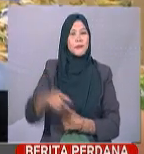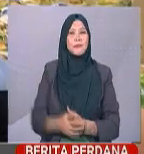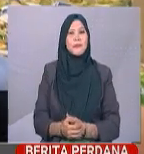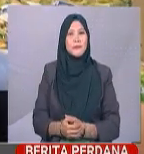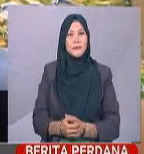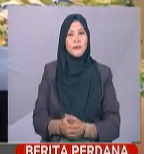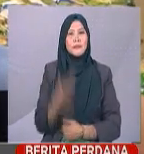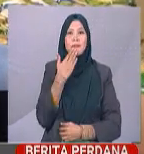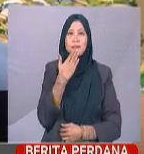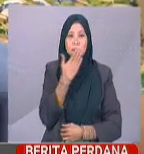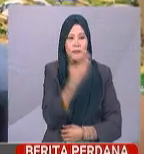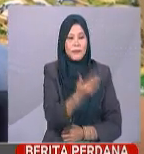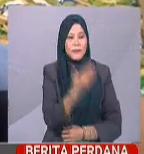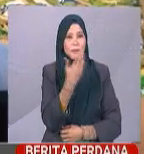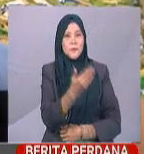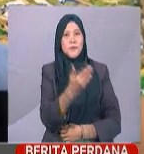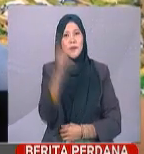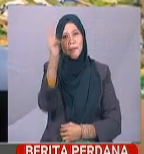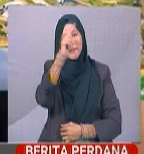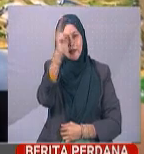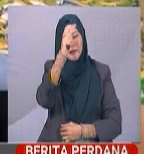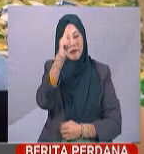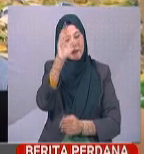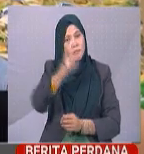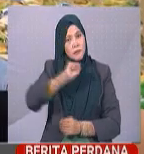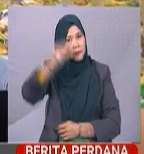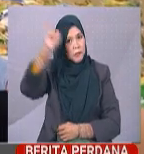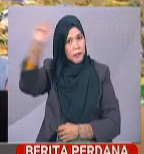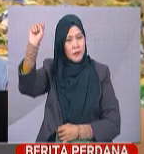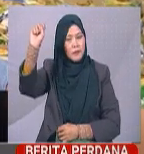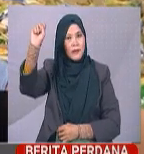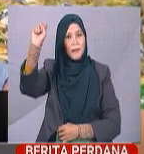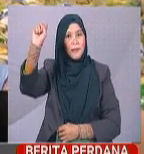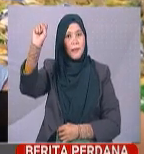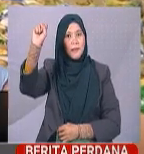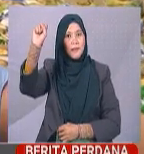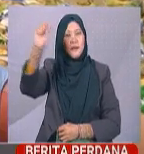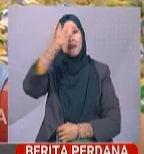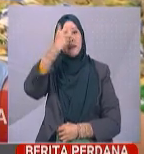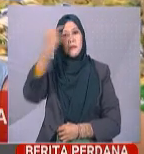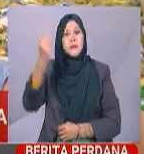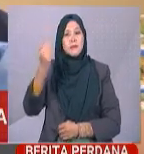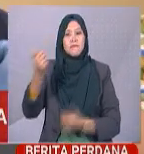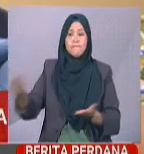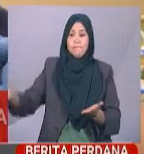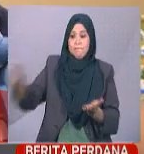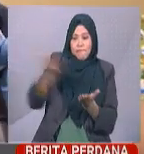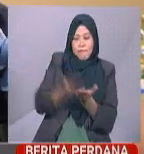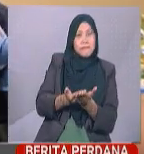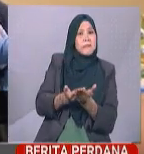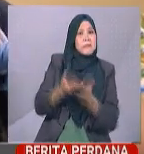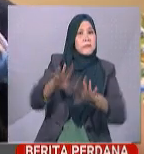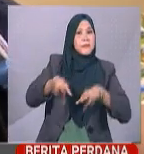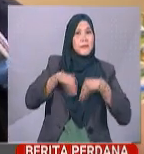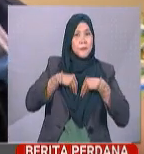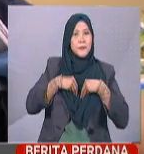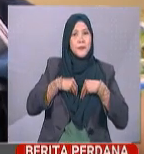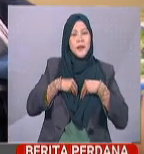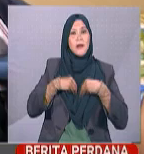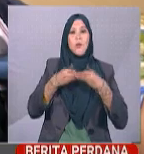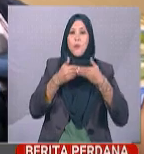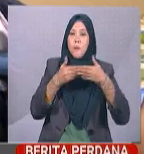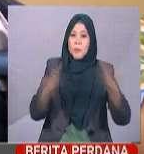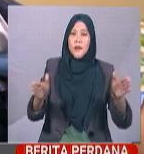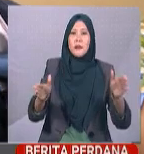Hai terima kasih kepada kerajaan negeri Sabah karena telah menyahut cadangan kita membuka balik industri sawit